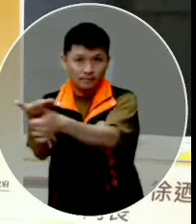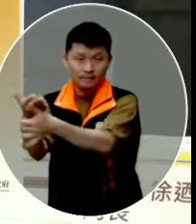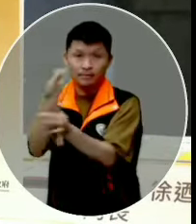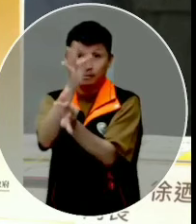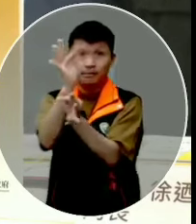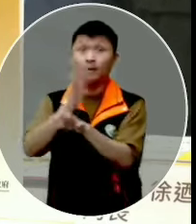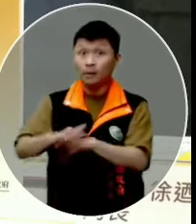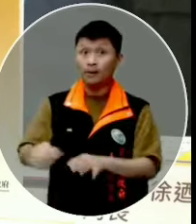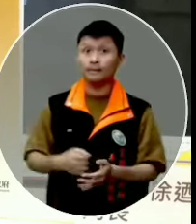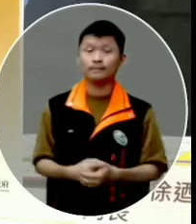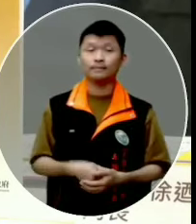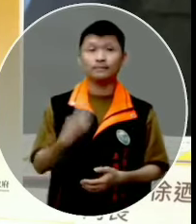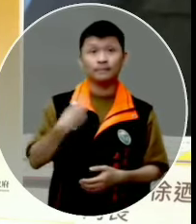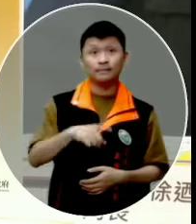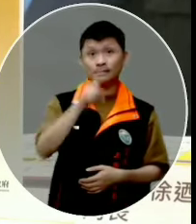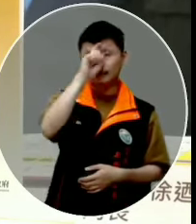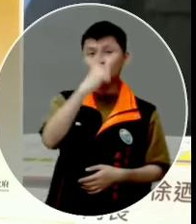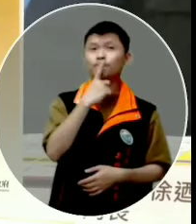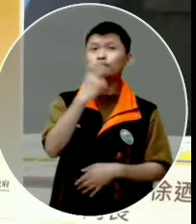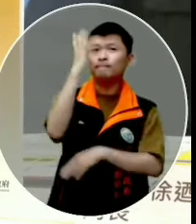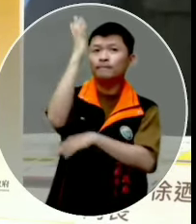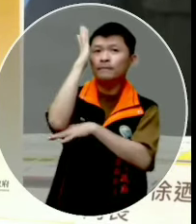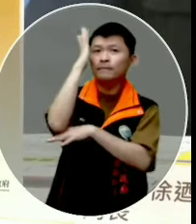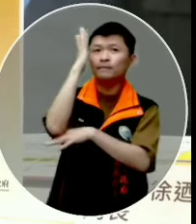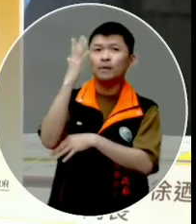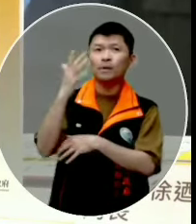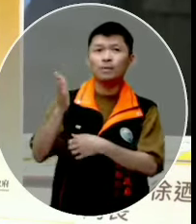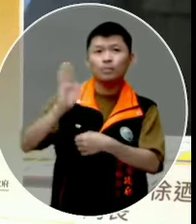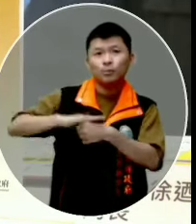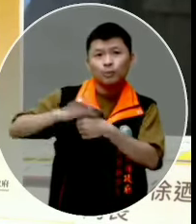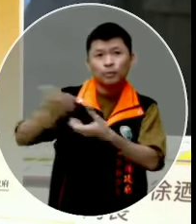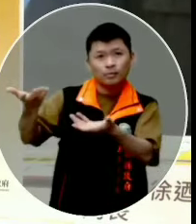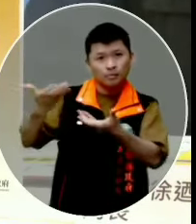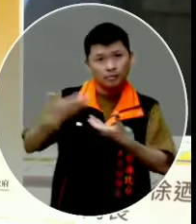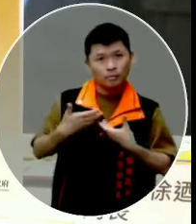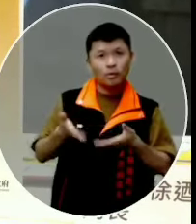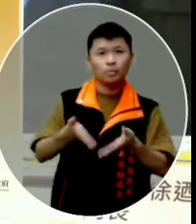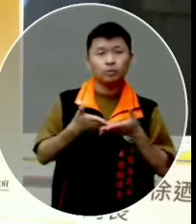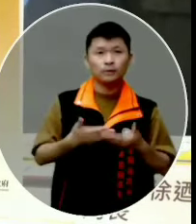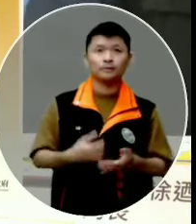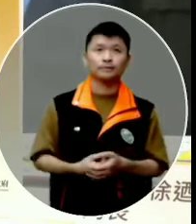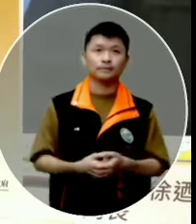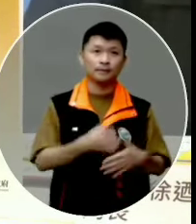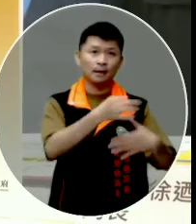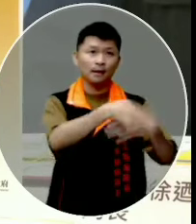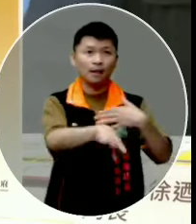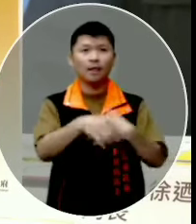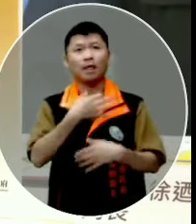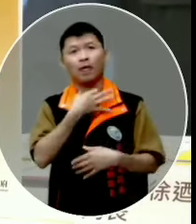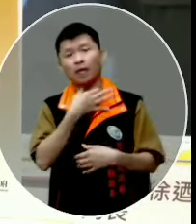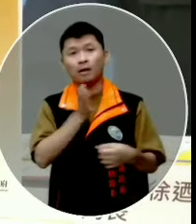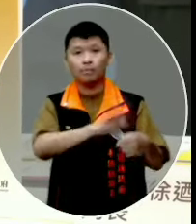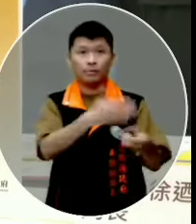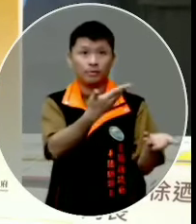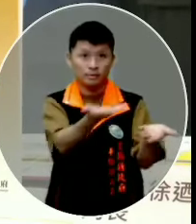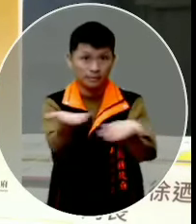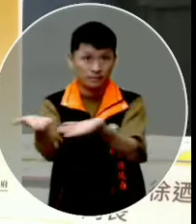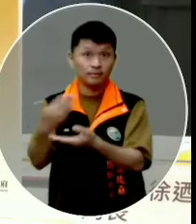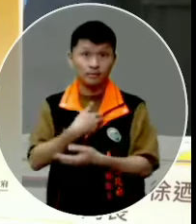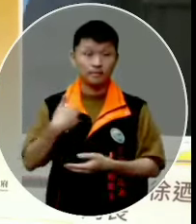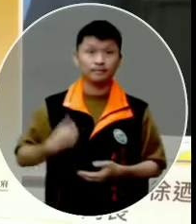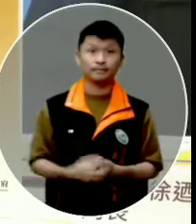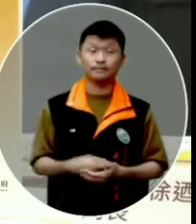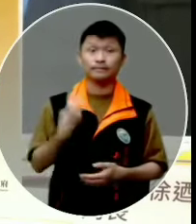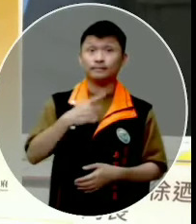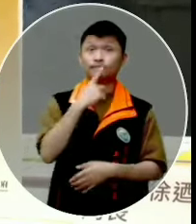但也请中央给我们更多快筛4剂，以补足缺口。第二点呢，因为